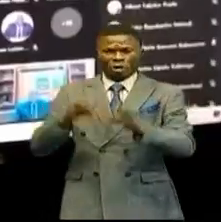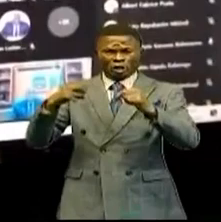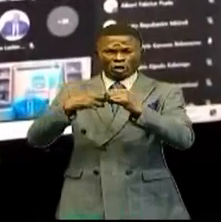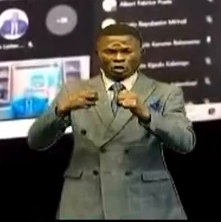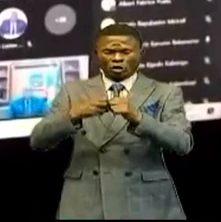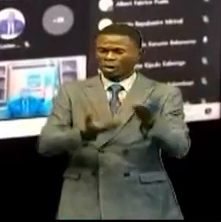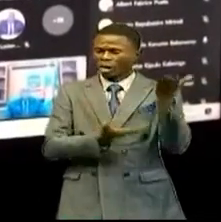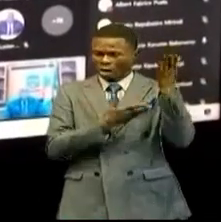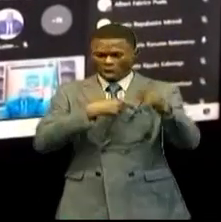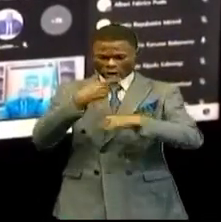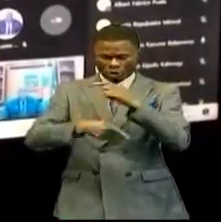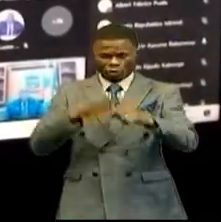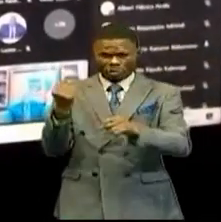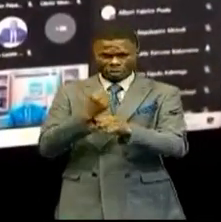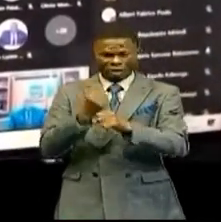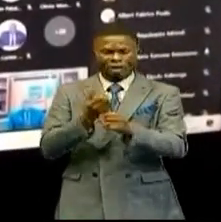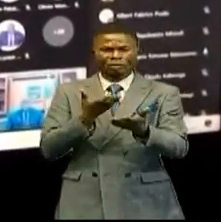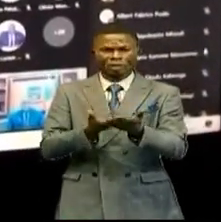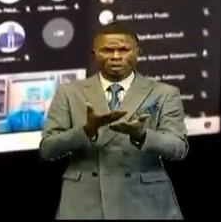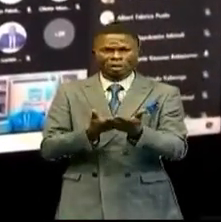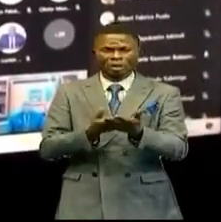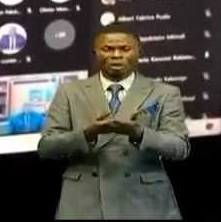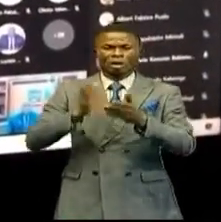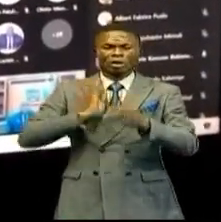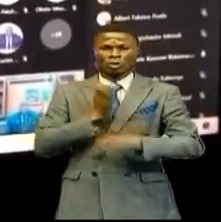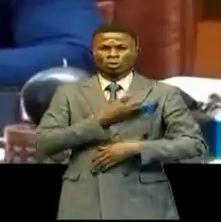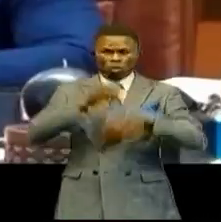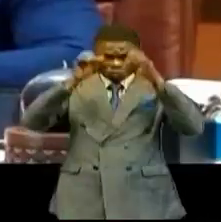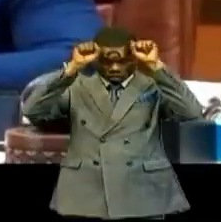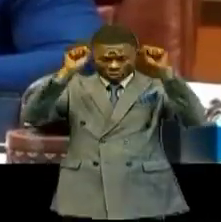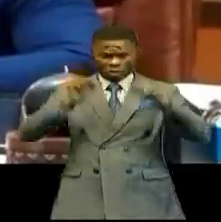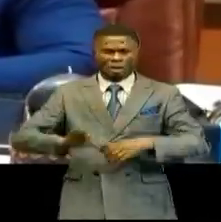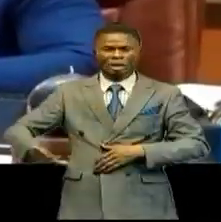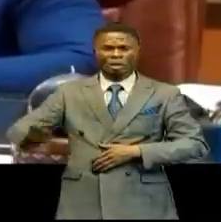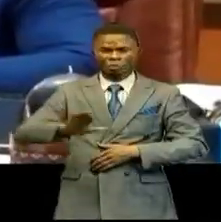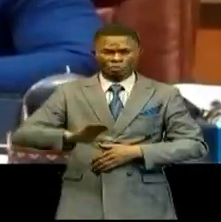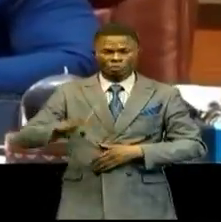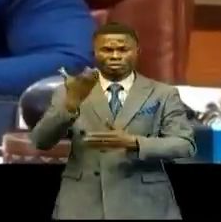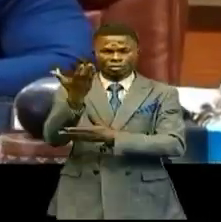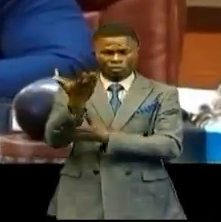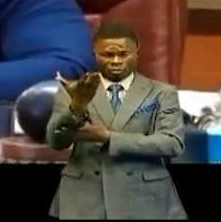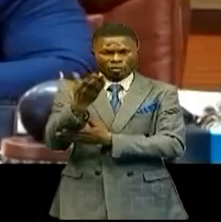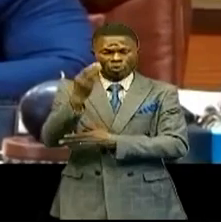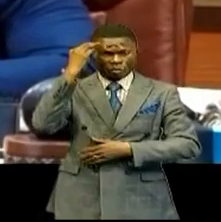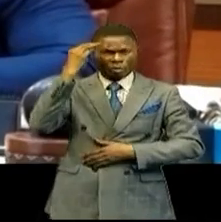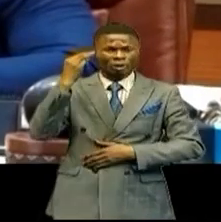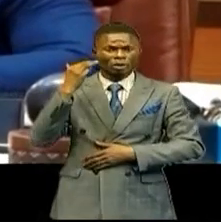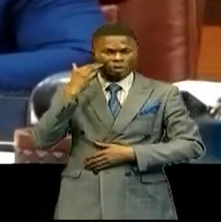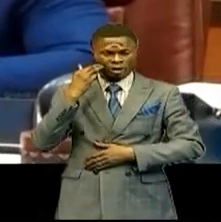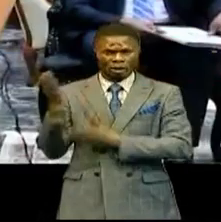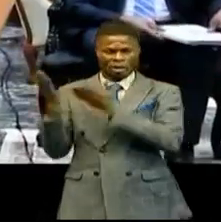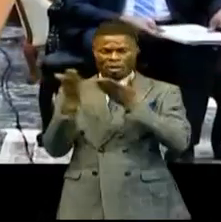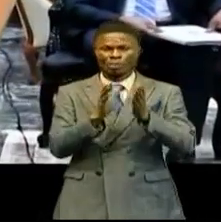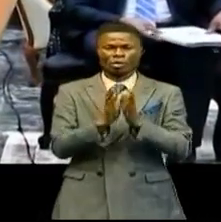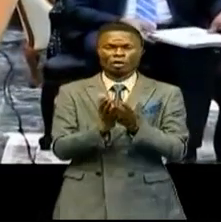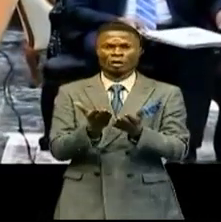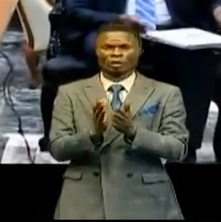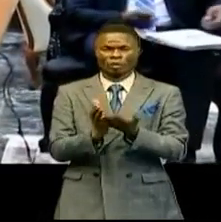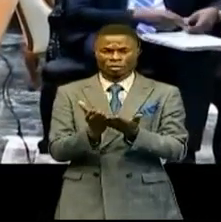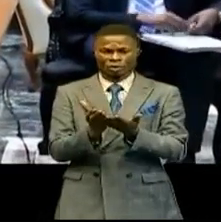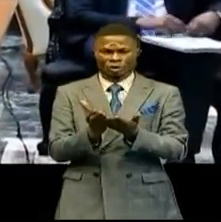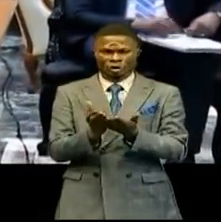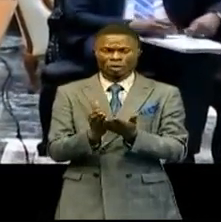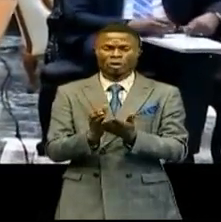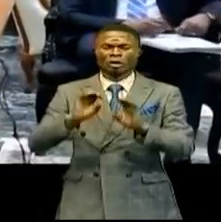pour la relance de ses activités, le président de la République a demandé au ministre du portefeuille, celui des